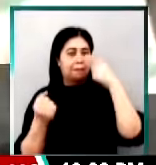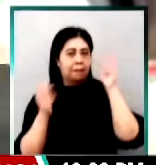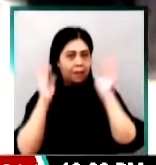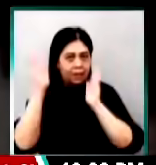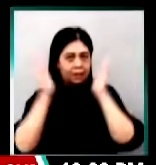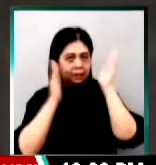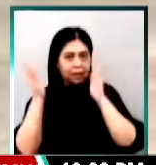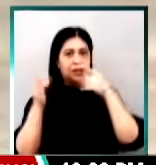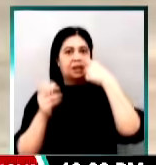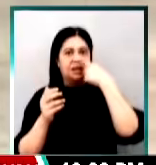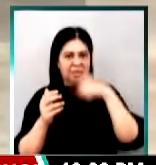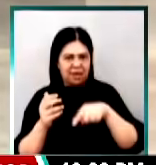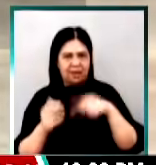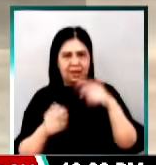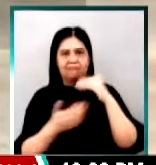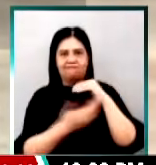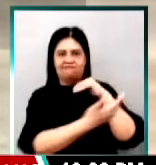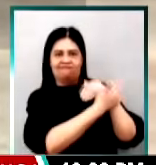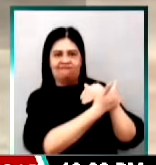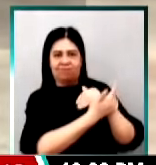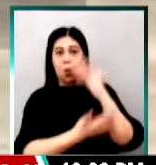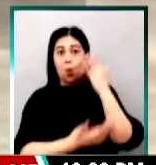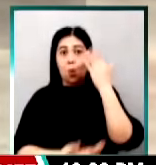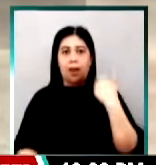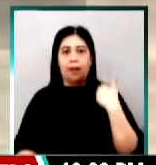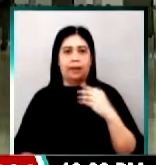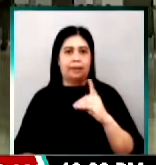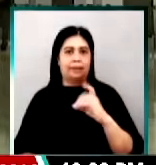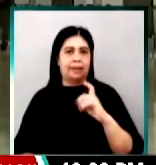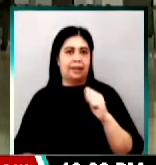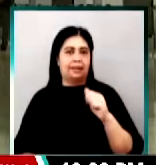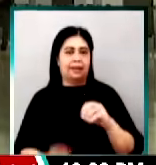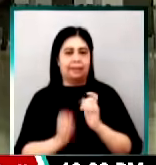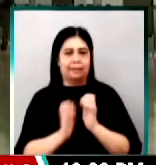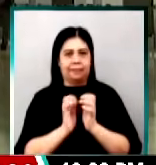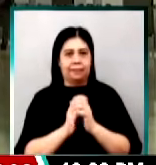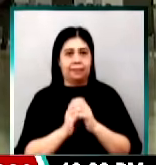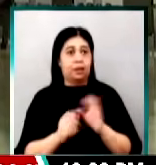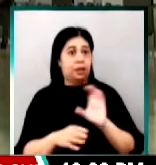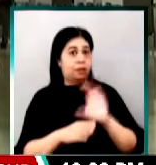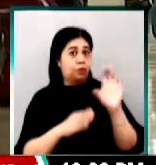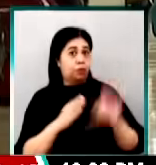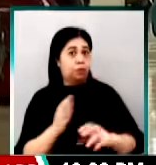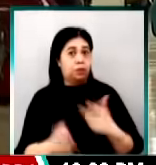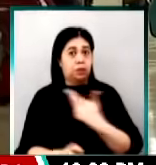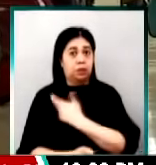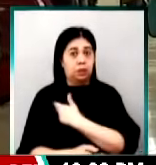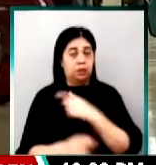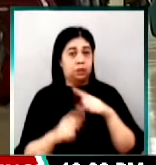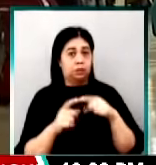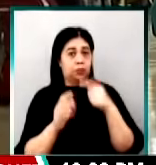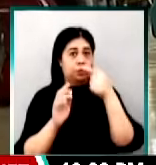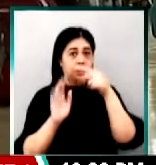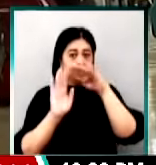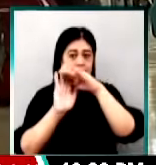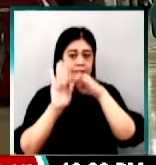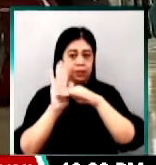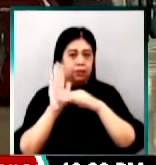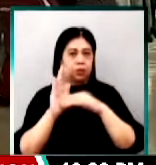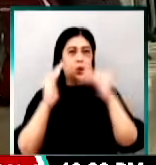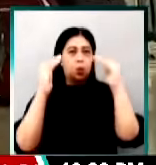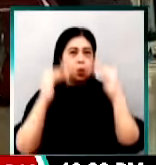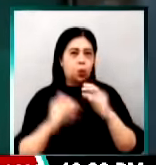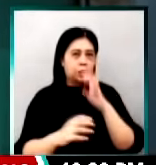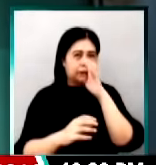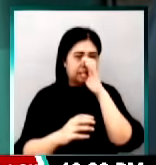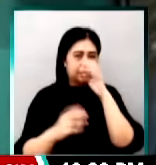Delta variant. Para naman sa mga fully vaccinated na manggagaling sa mga bansang nasa green list o yung mga low risk dahil sa mababang bilang ng